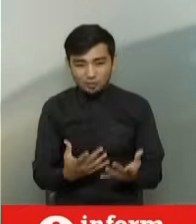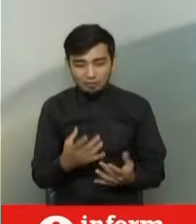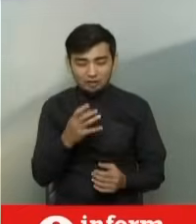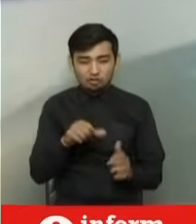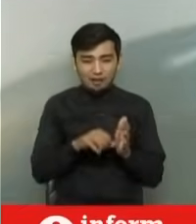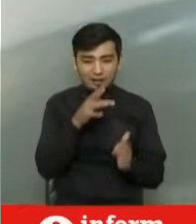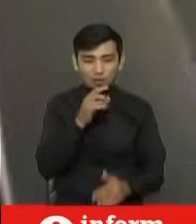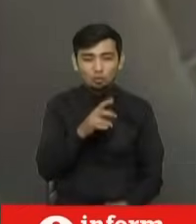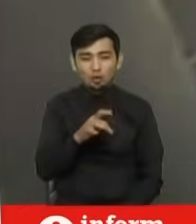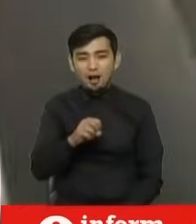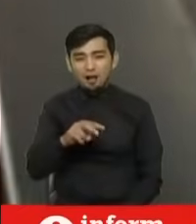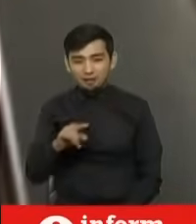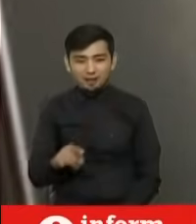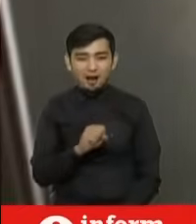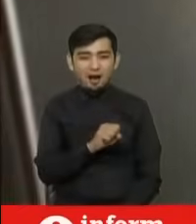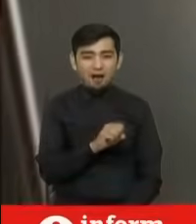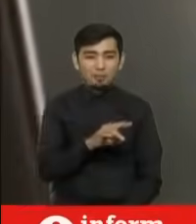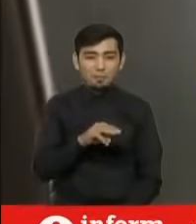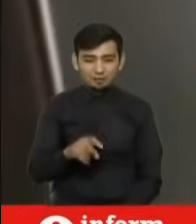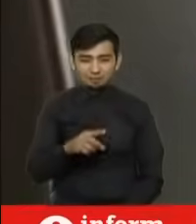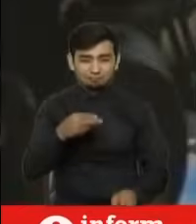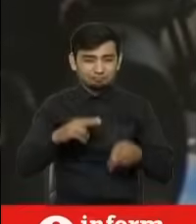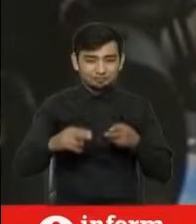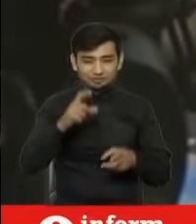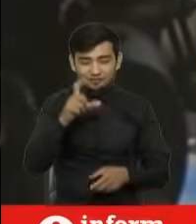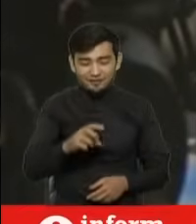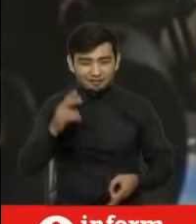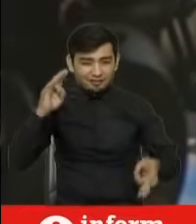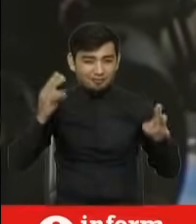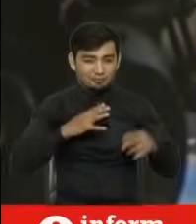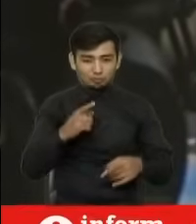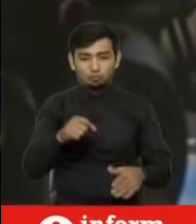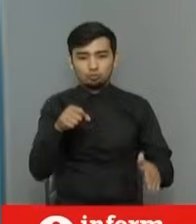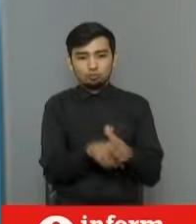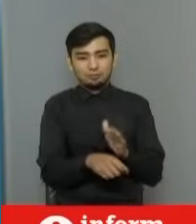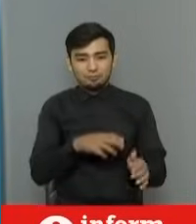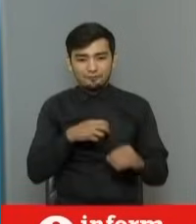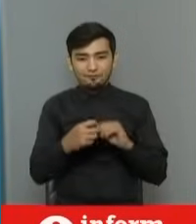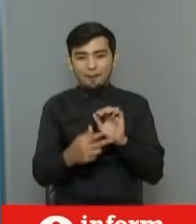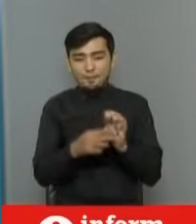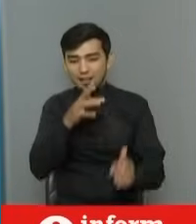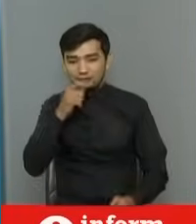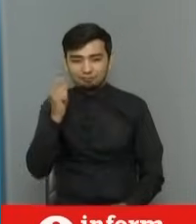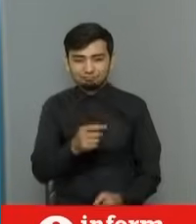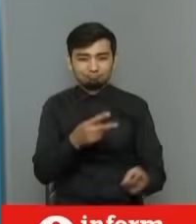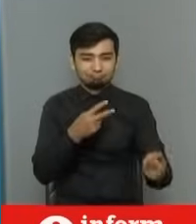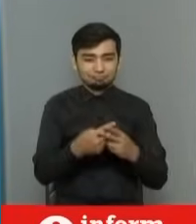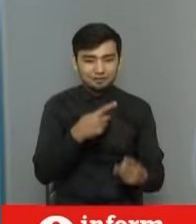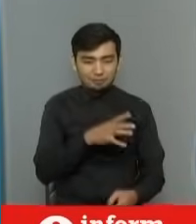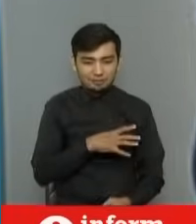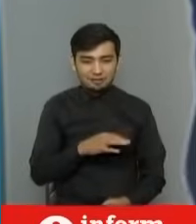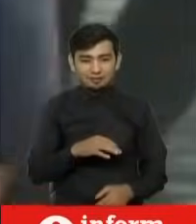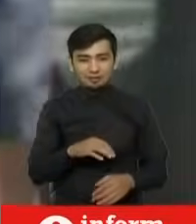киясов и Арман худайбергенов убили знаменитого фигуриста Дениса тна суд приговорил их к 18 годам лишения свободы в учреждении